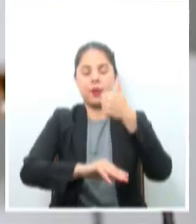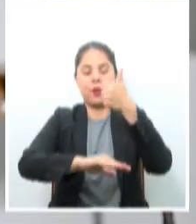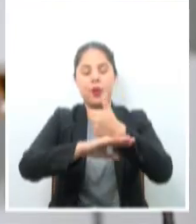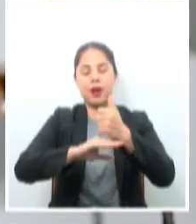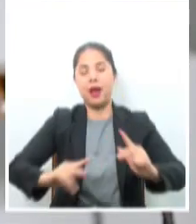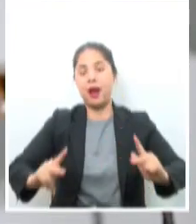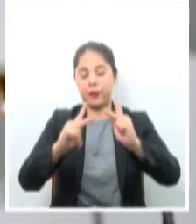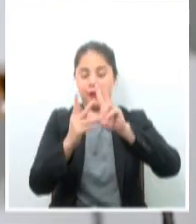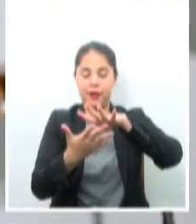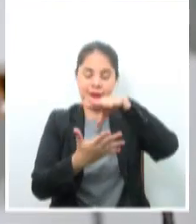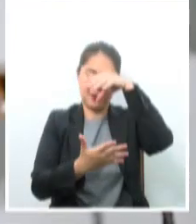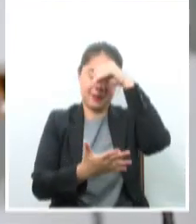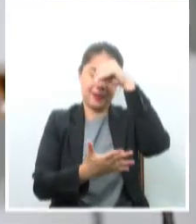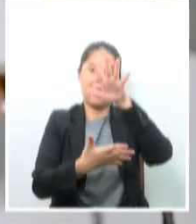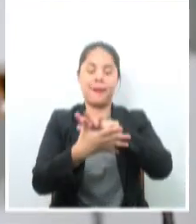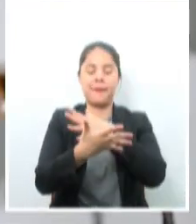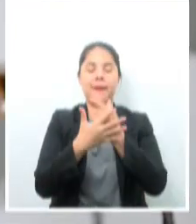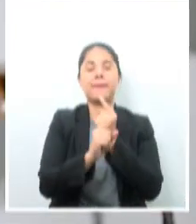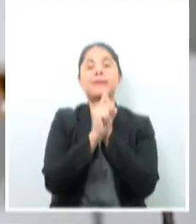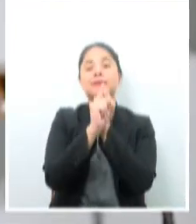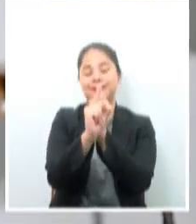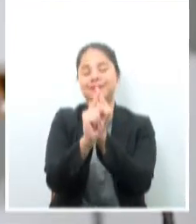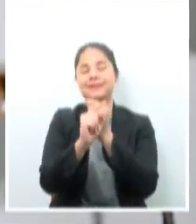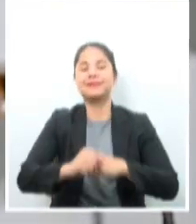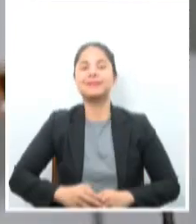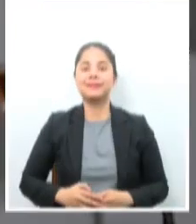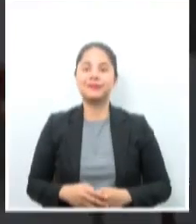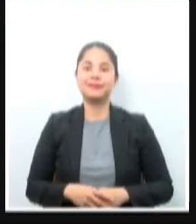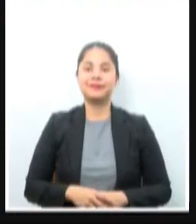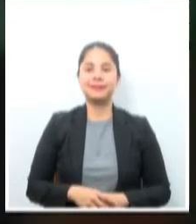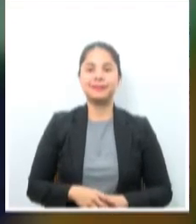ชิดชอบรัฐมนตรีว่าการกระทรวงศึกษาธิการครับ